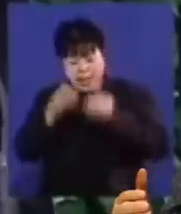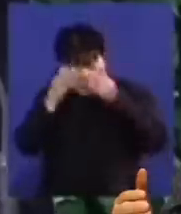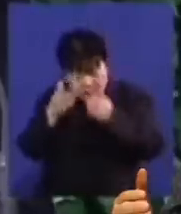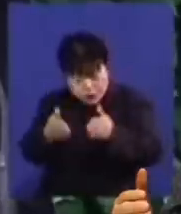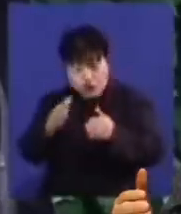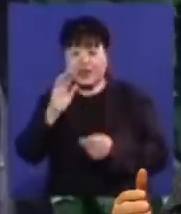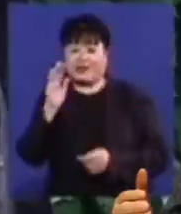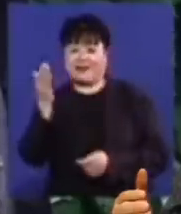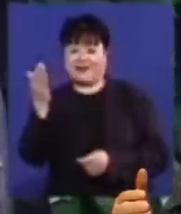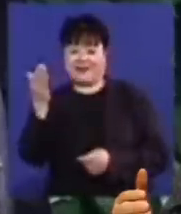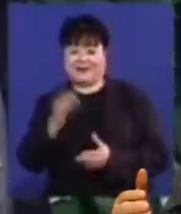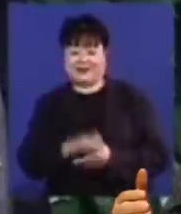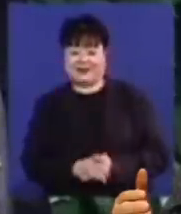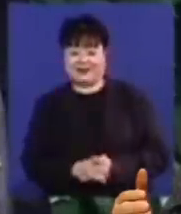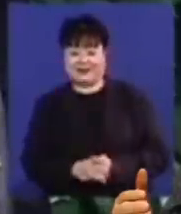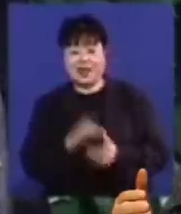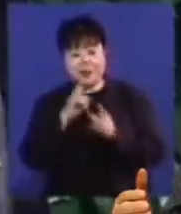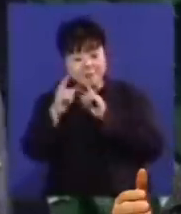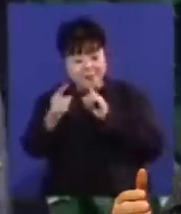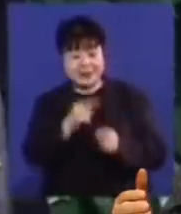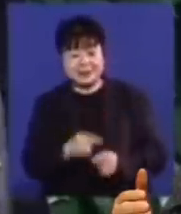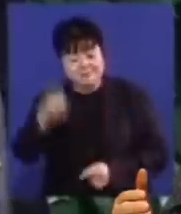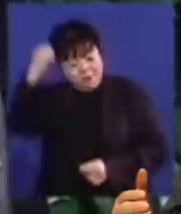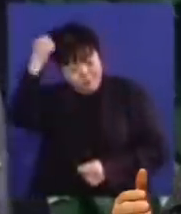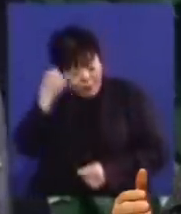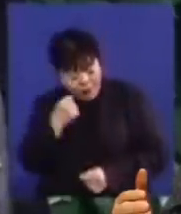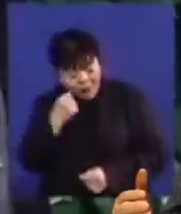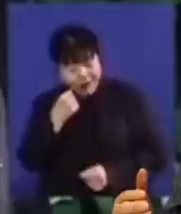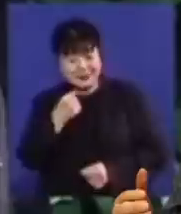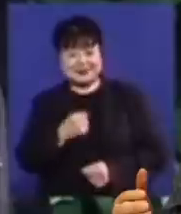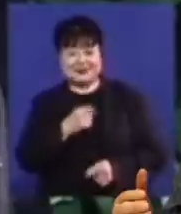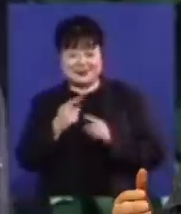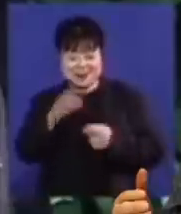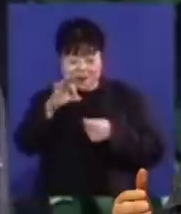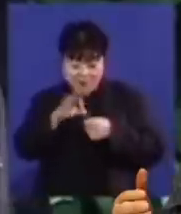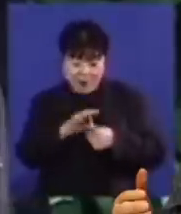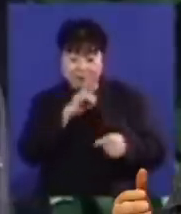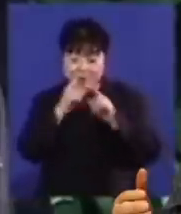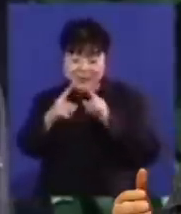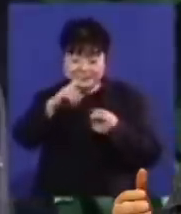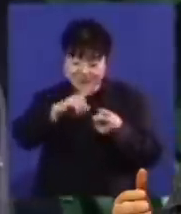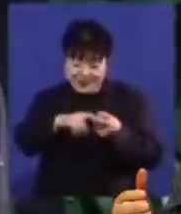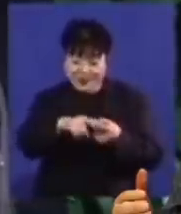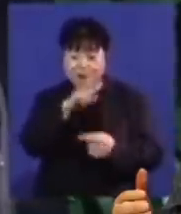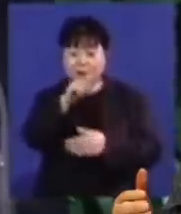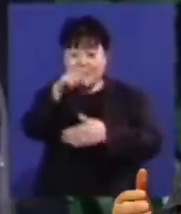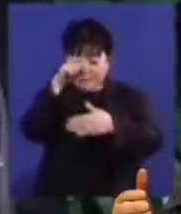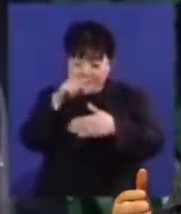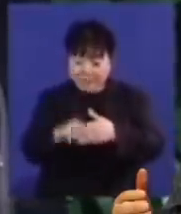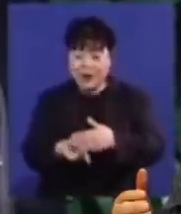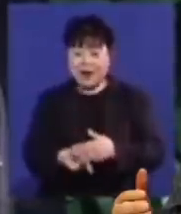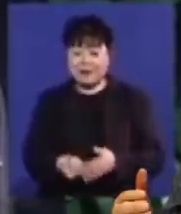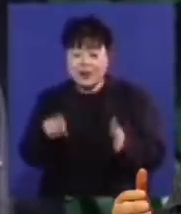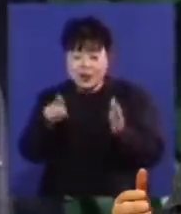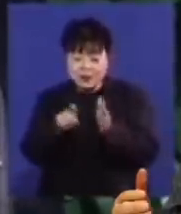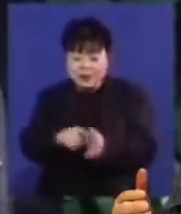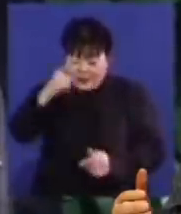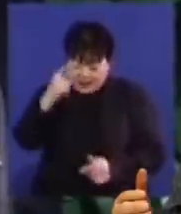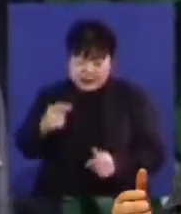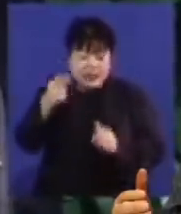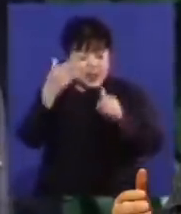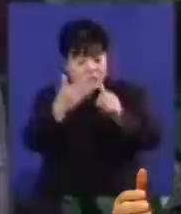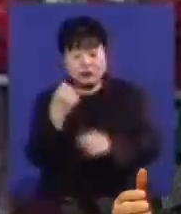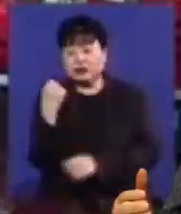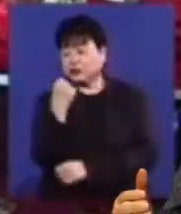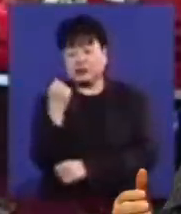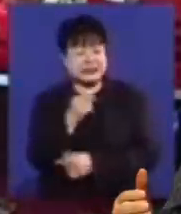겁니다. 그 말씀을 외우는 거예요. 그러면 그 말씀이 여러분 마음속에 신앙을 든든히 가지고